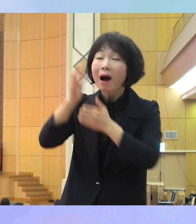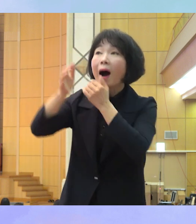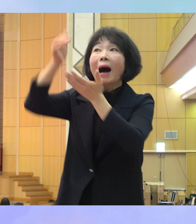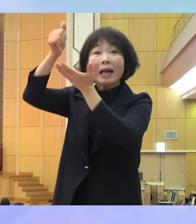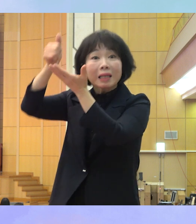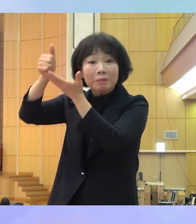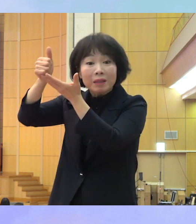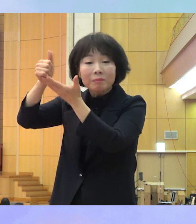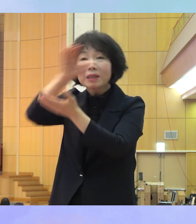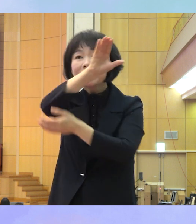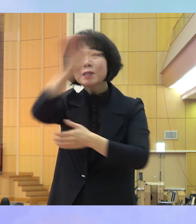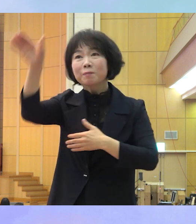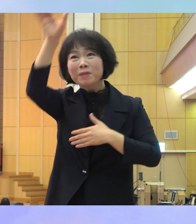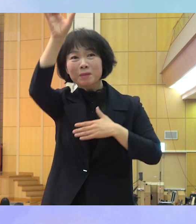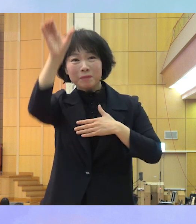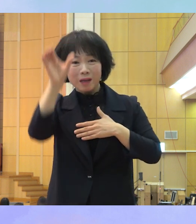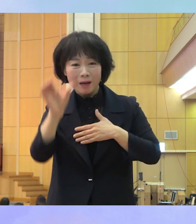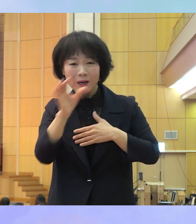하나님이 십자가